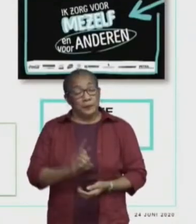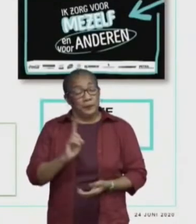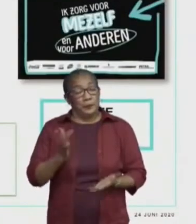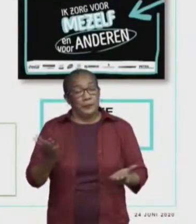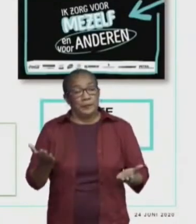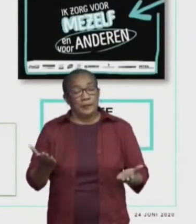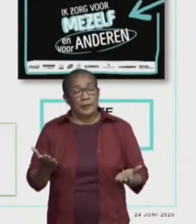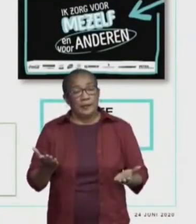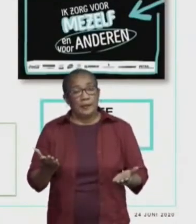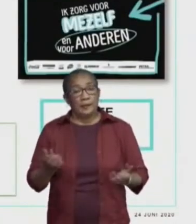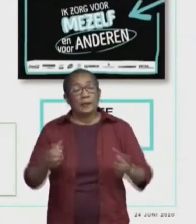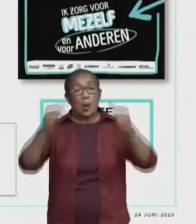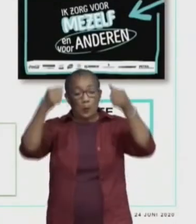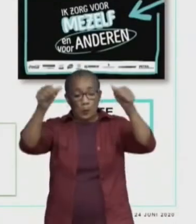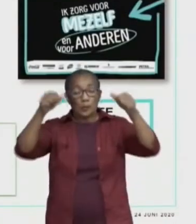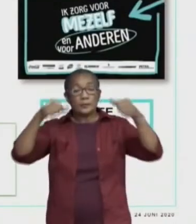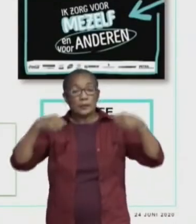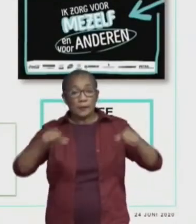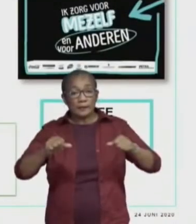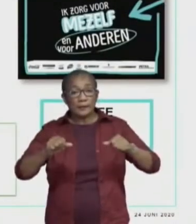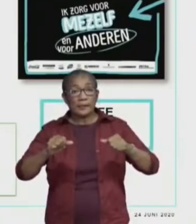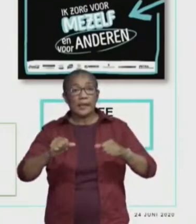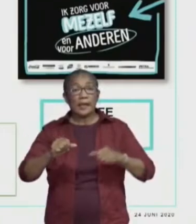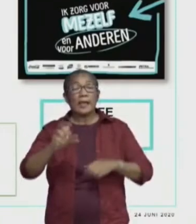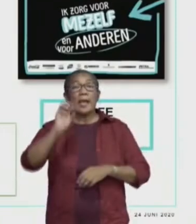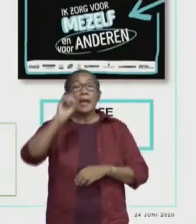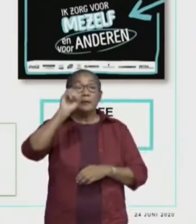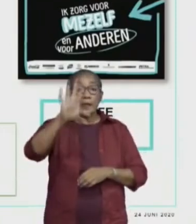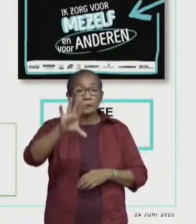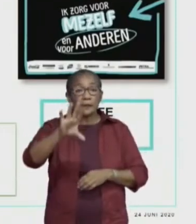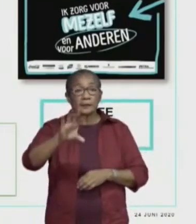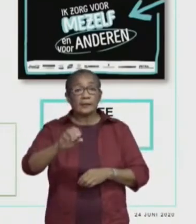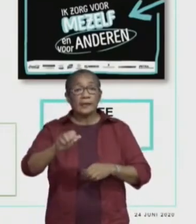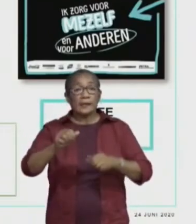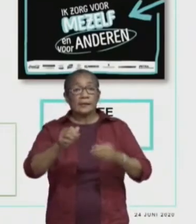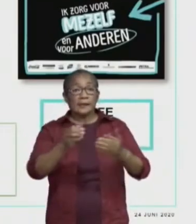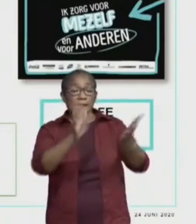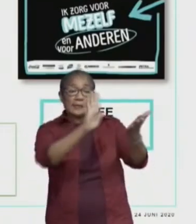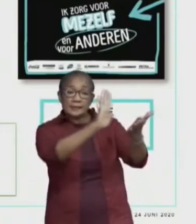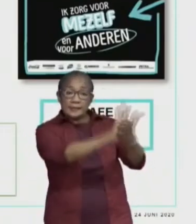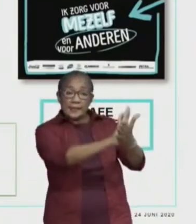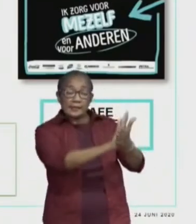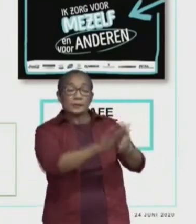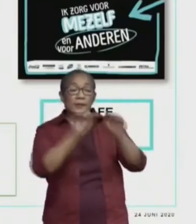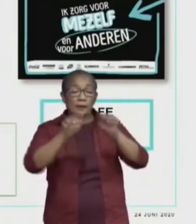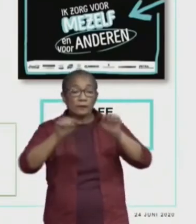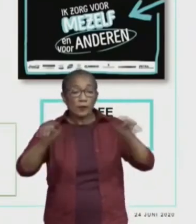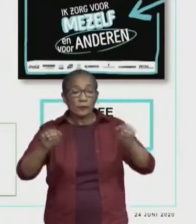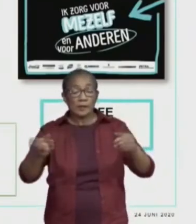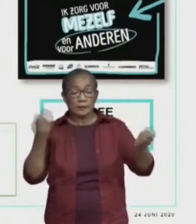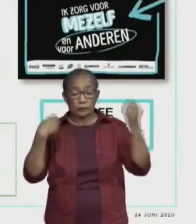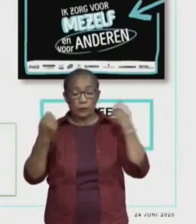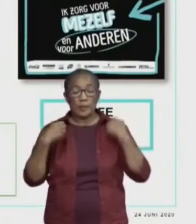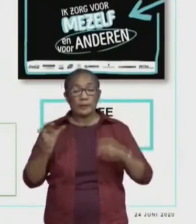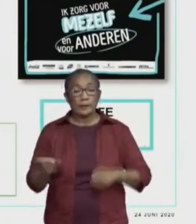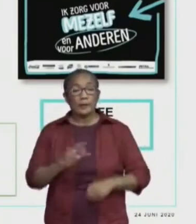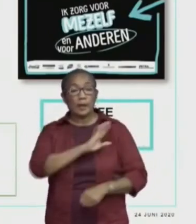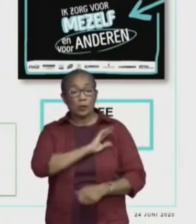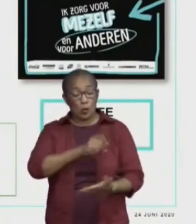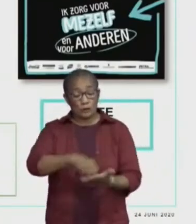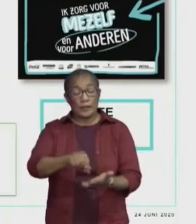Het postermateriaal, beeldmateriaal, dat zijn stickers met informatie voor zowel de winkelier maar ook als de